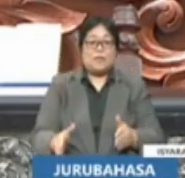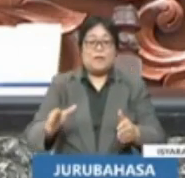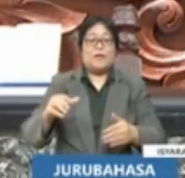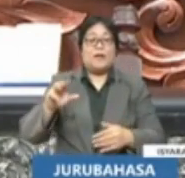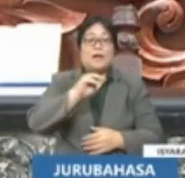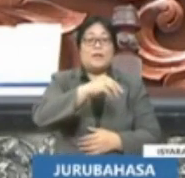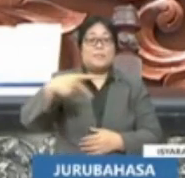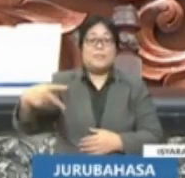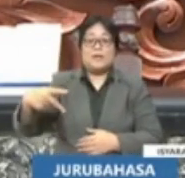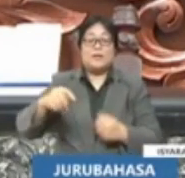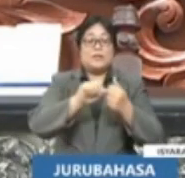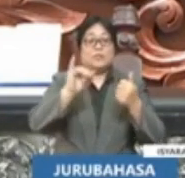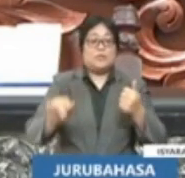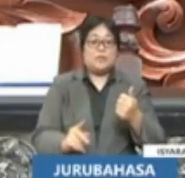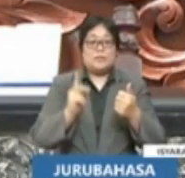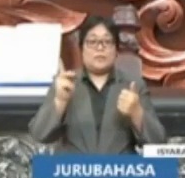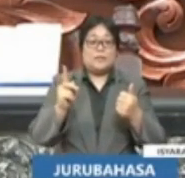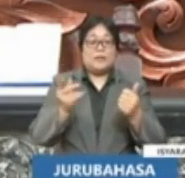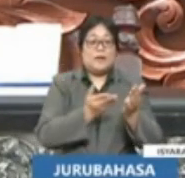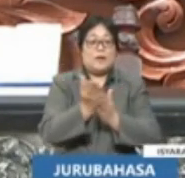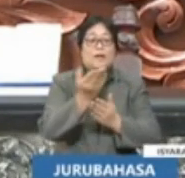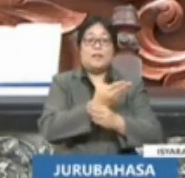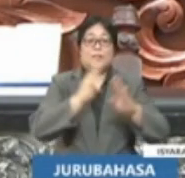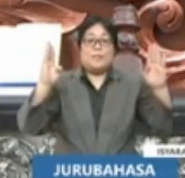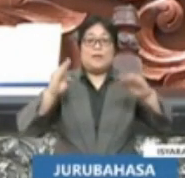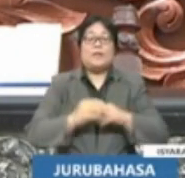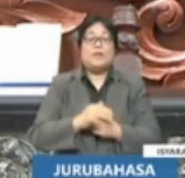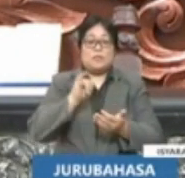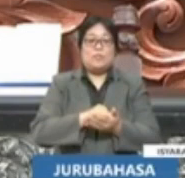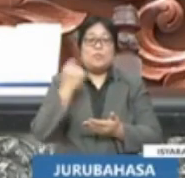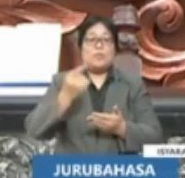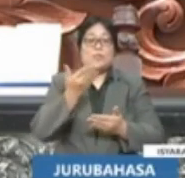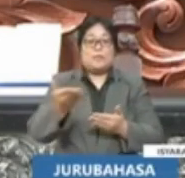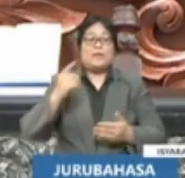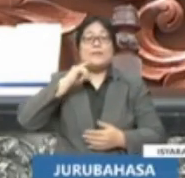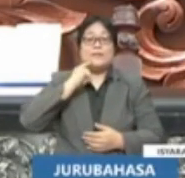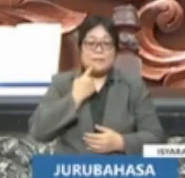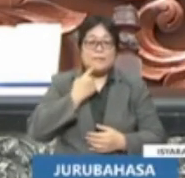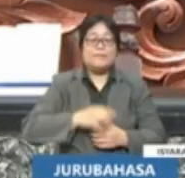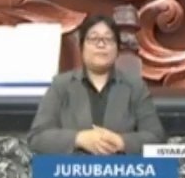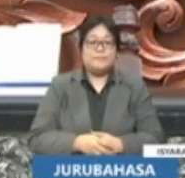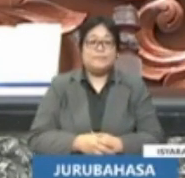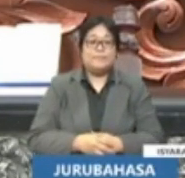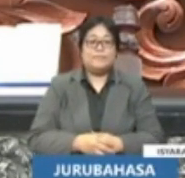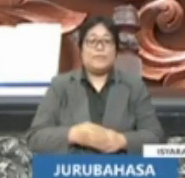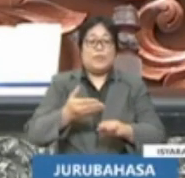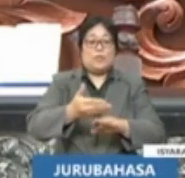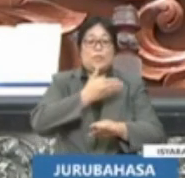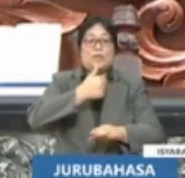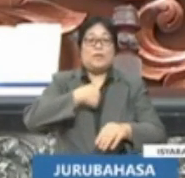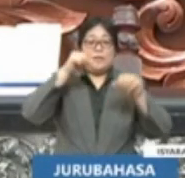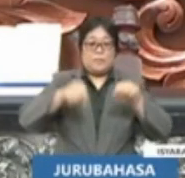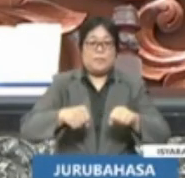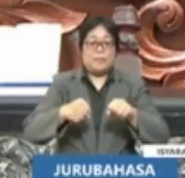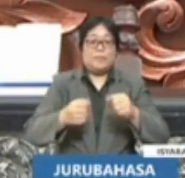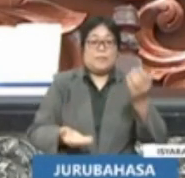ahli parlimen itu ke jawatankuasa hak dan kebebasan, maka itu satu perkara yang amat serius. Jadi sebelum saya